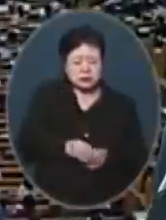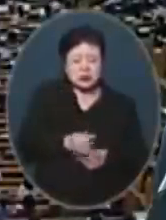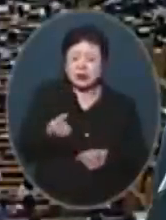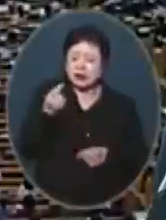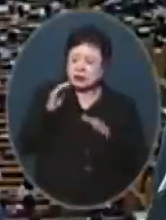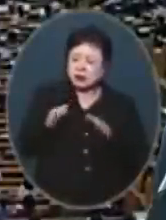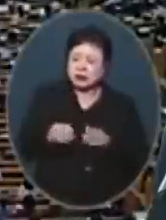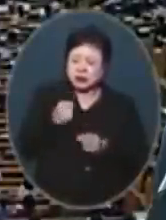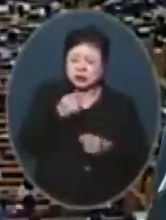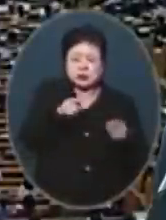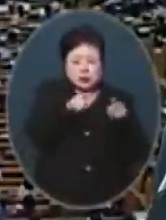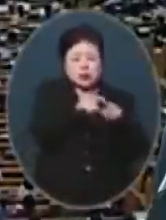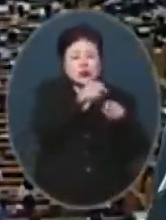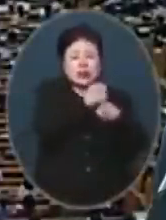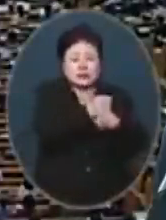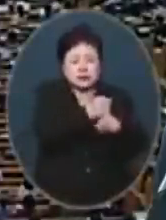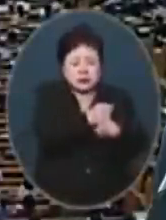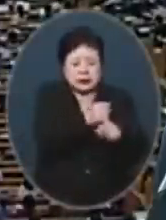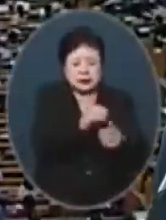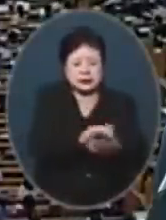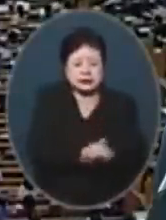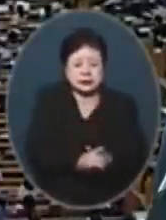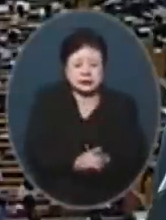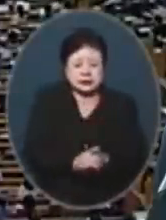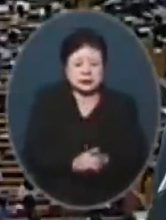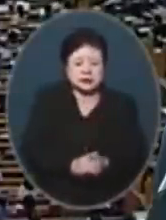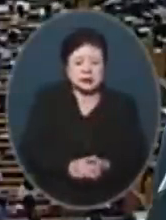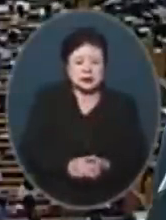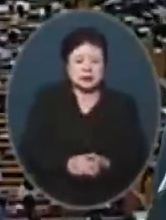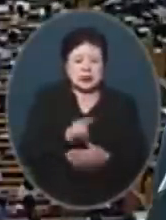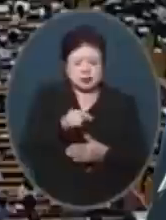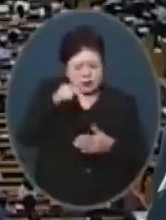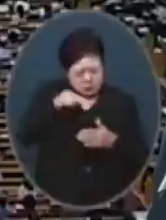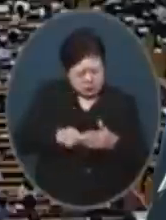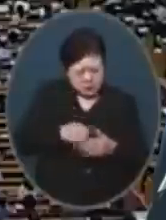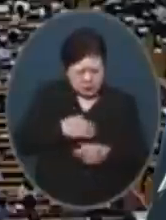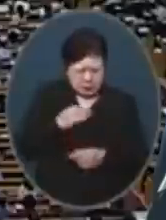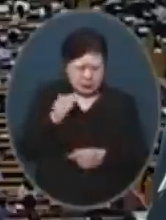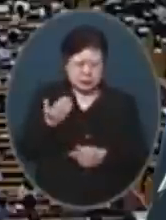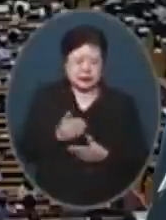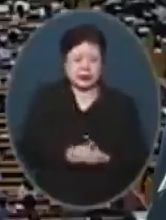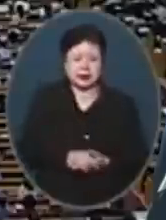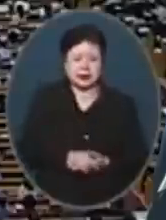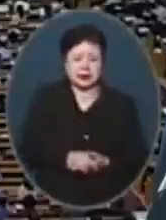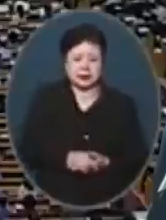어제나 오늘이나 영원토록 동일하신 것을 우리는 마음속에 깊이 알아야 되는 것입니다.